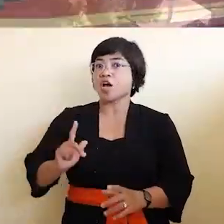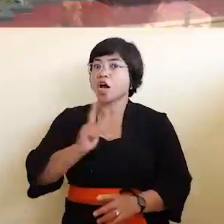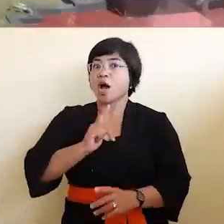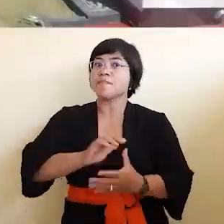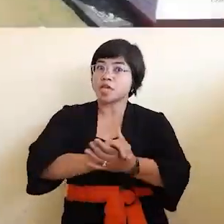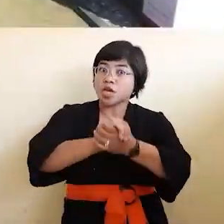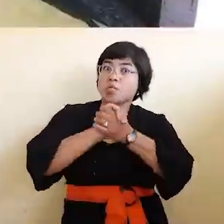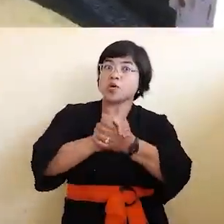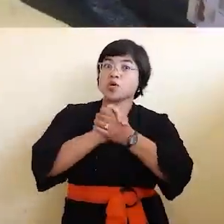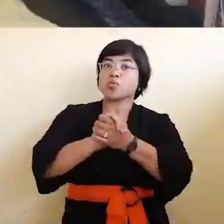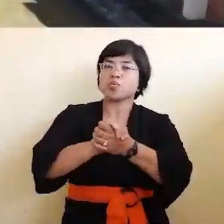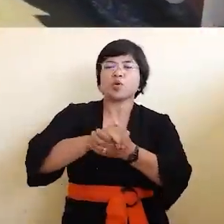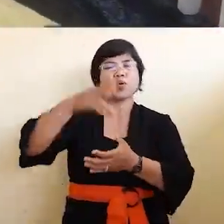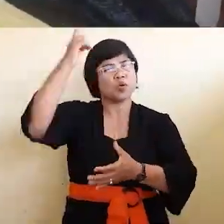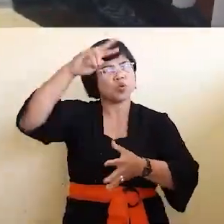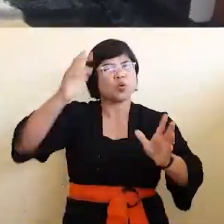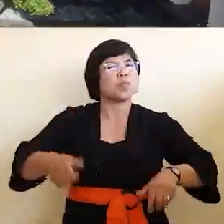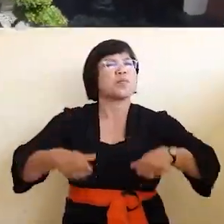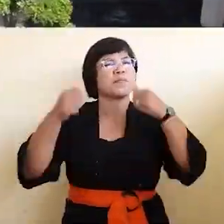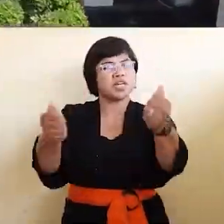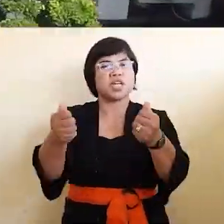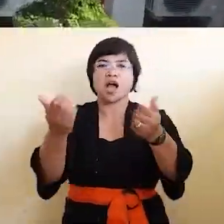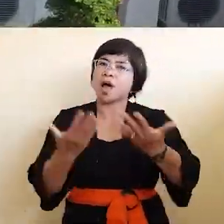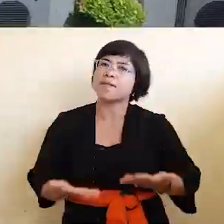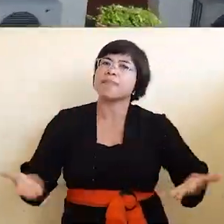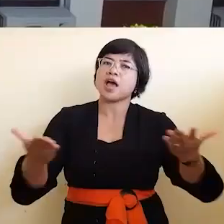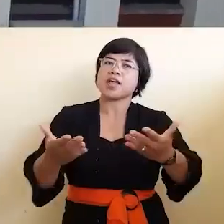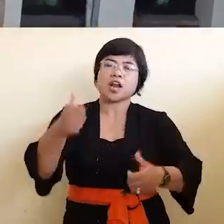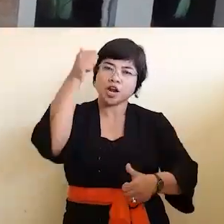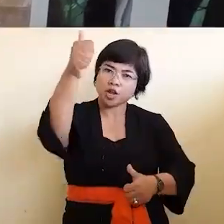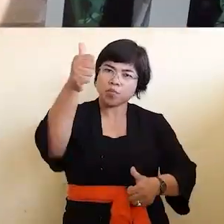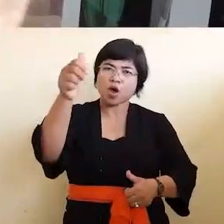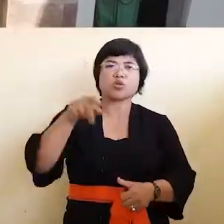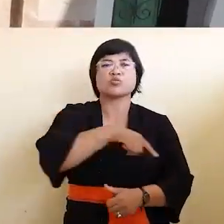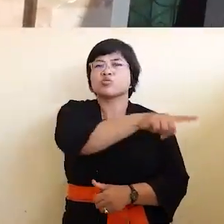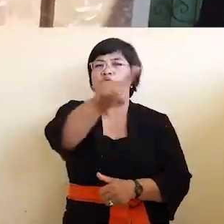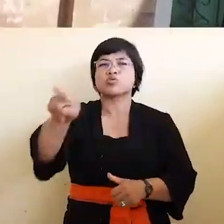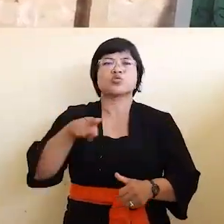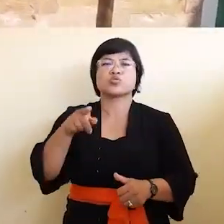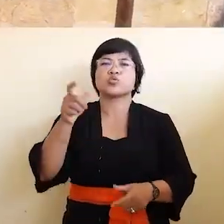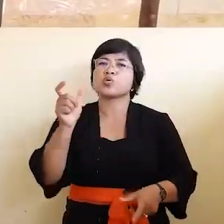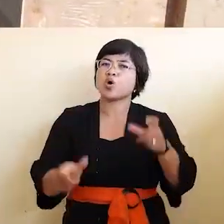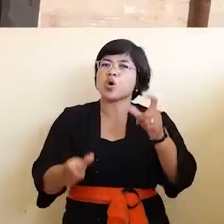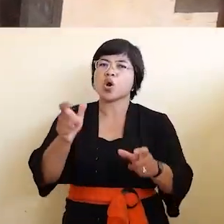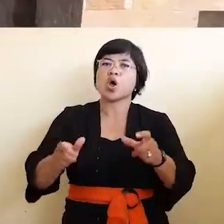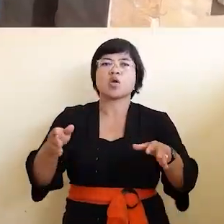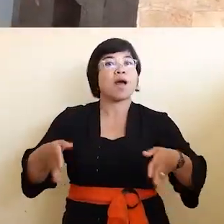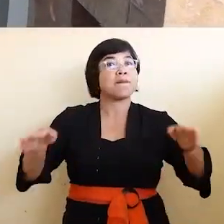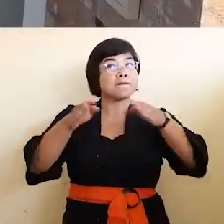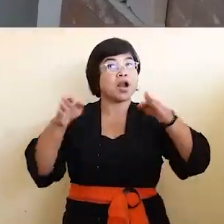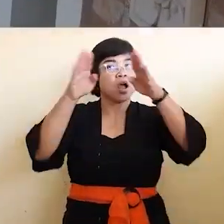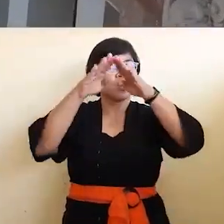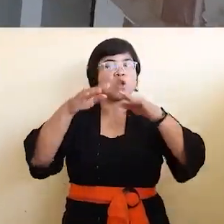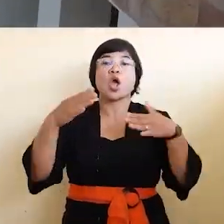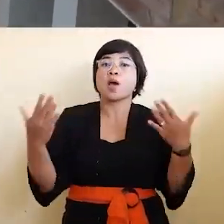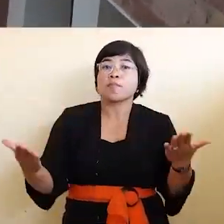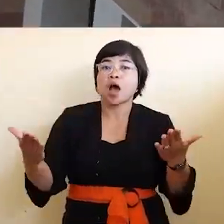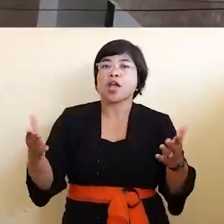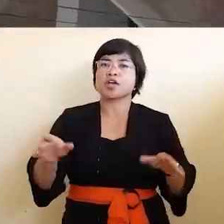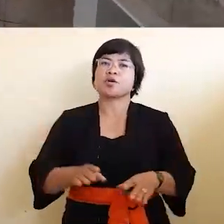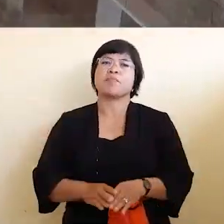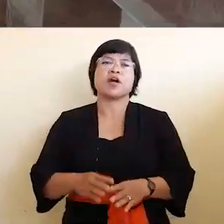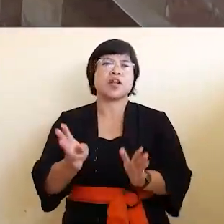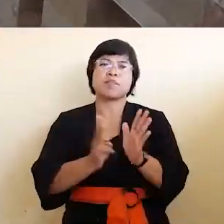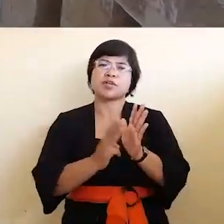Kami berkomitmen untuk selalu memberikan pelayanan prima kepada seluruh masyarakat Kabupaten Bangli, baik kepada masyarakat